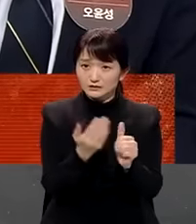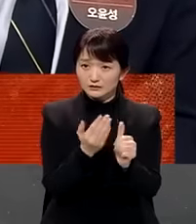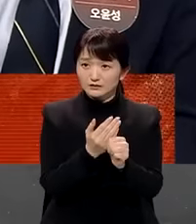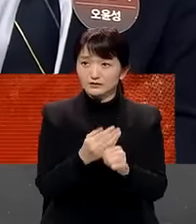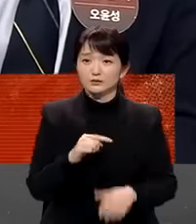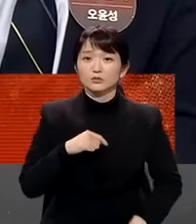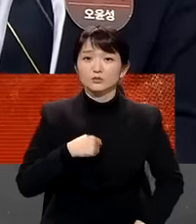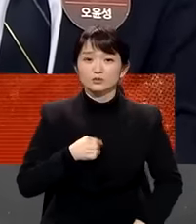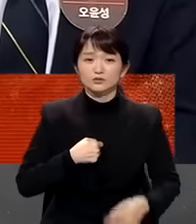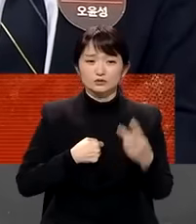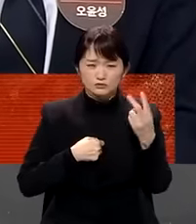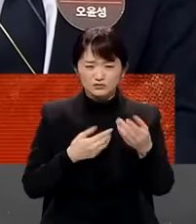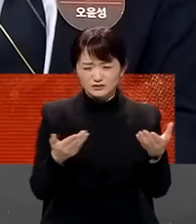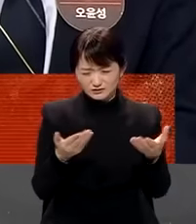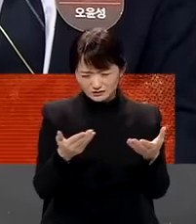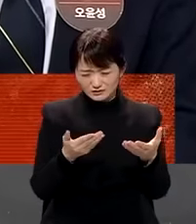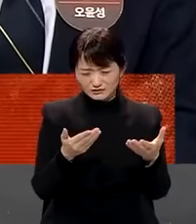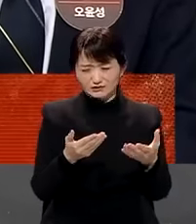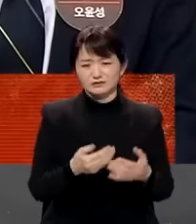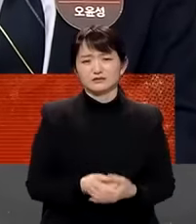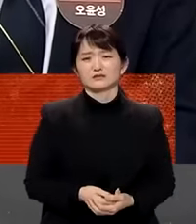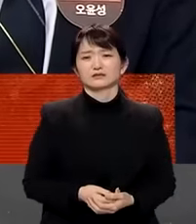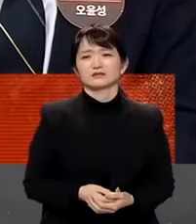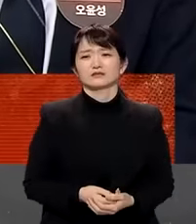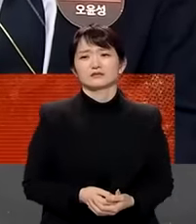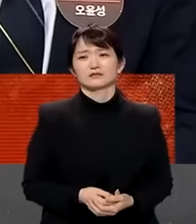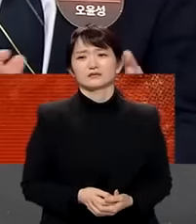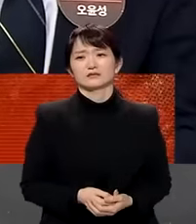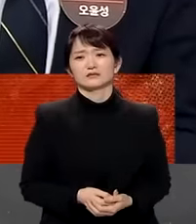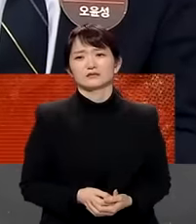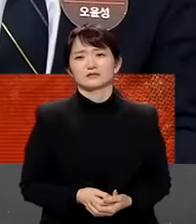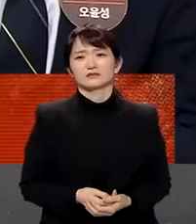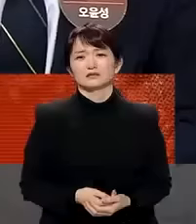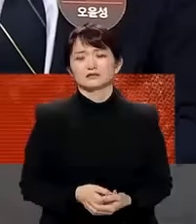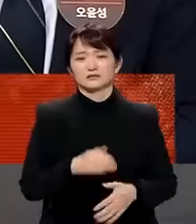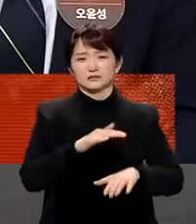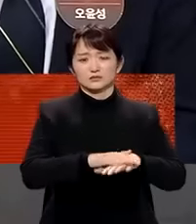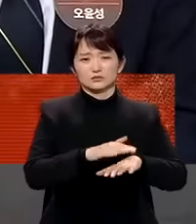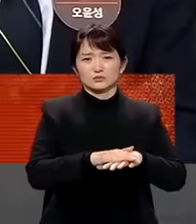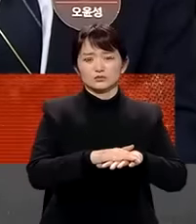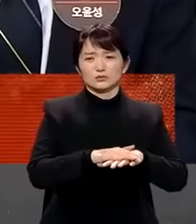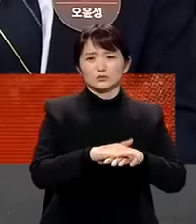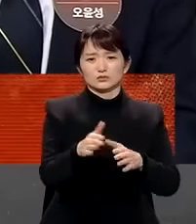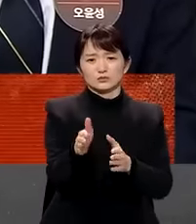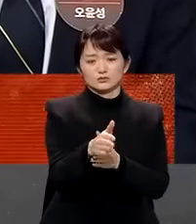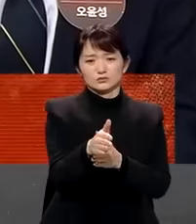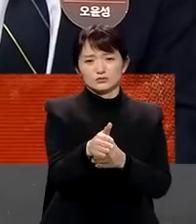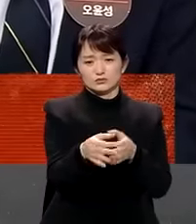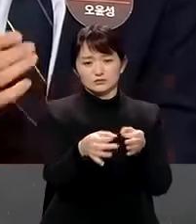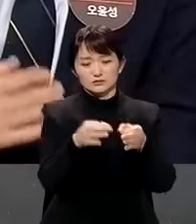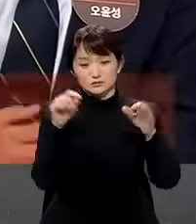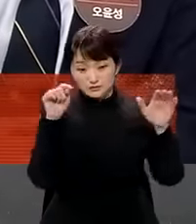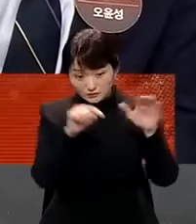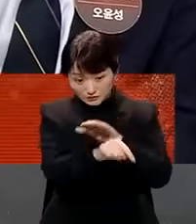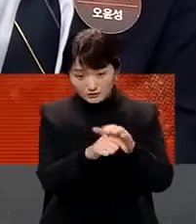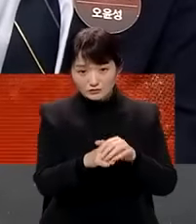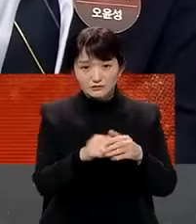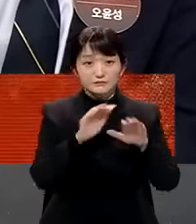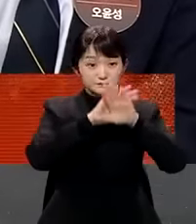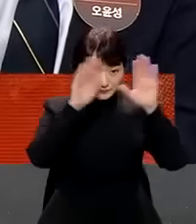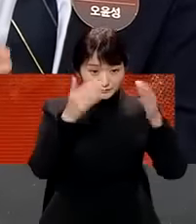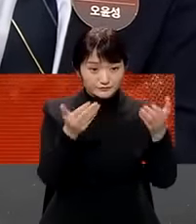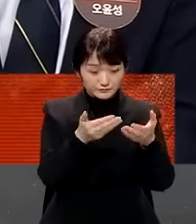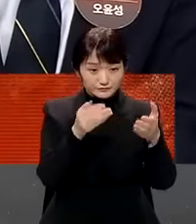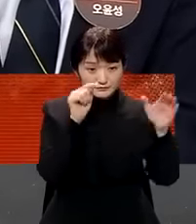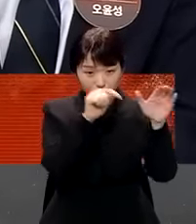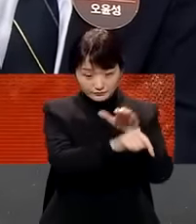투잡을 갖다가 뛰고 있었던 상황이라고 합니다 그래서 이날도 농수산물 그도 매장에 가서 낮에 일을 하고 난